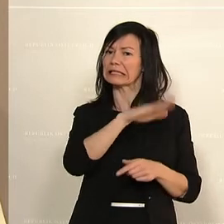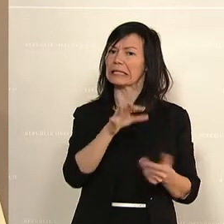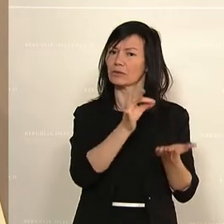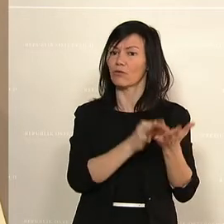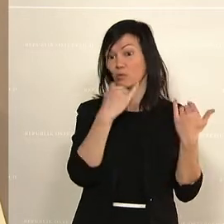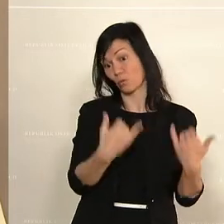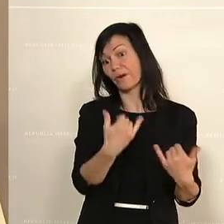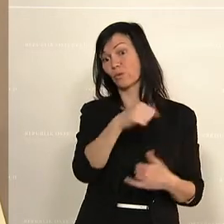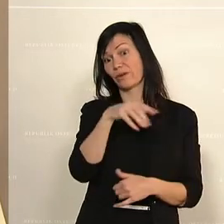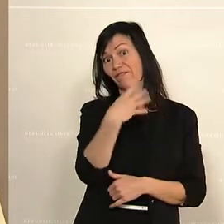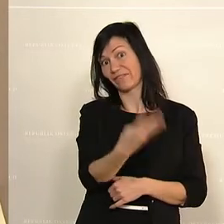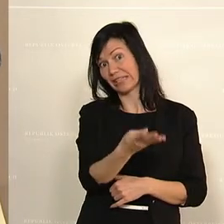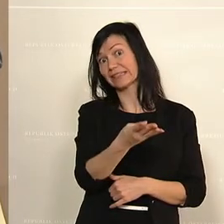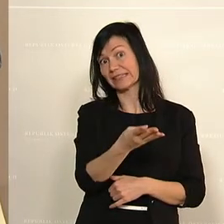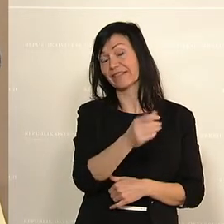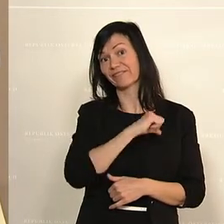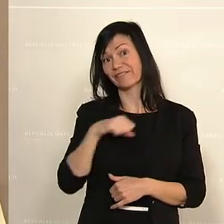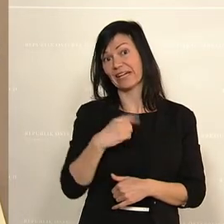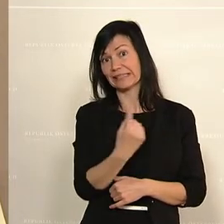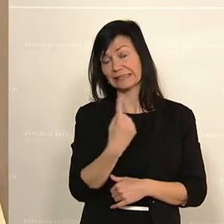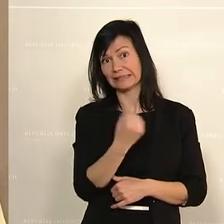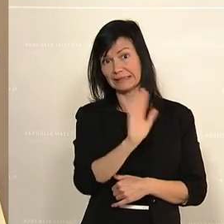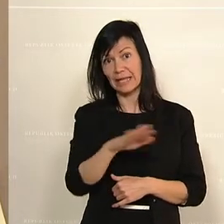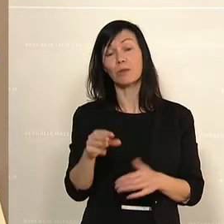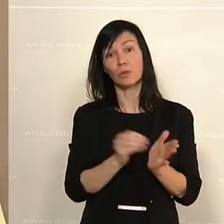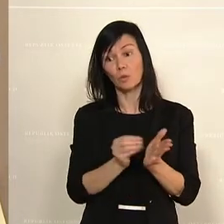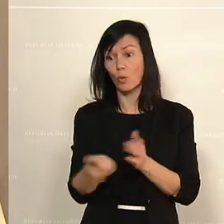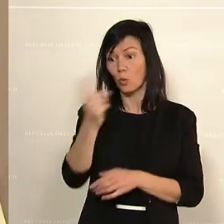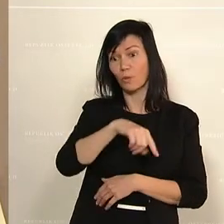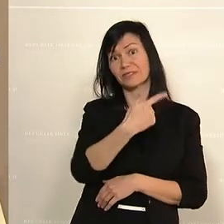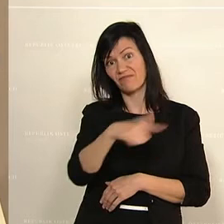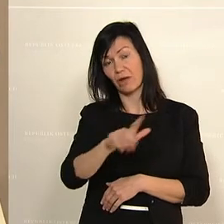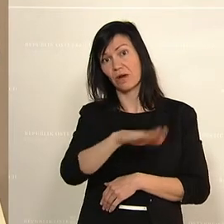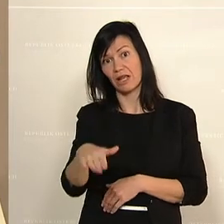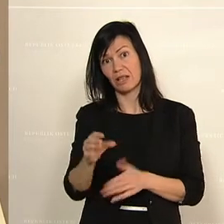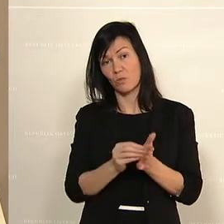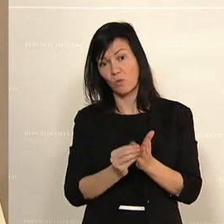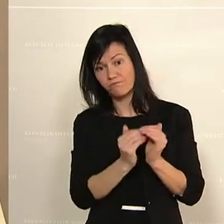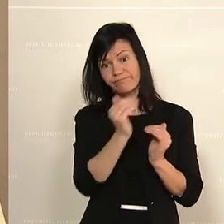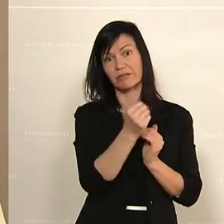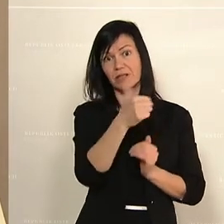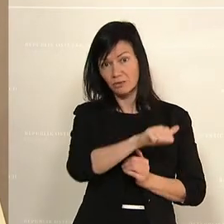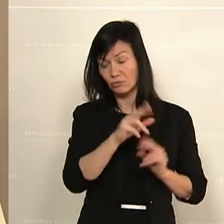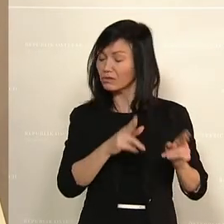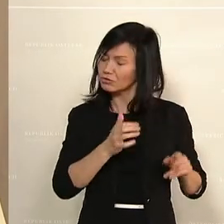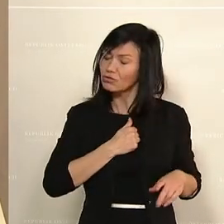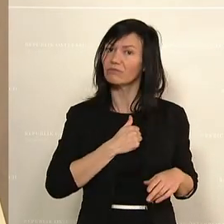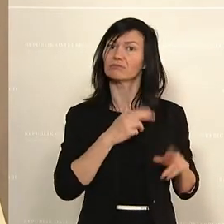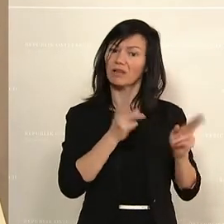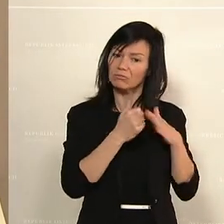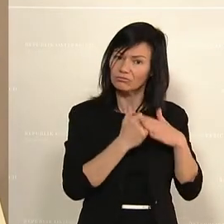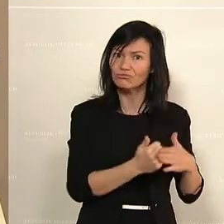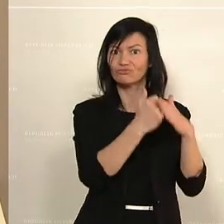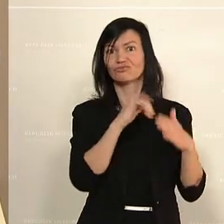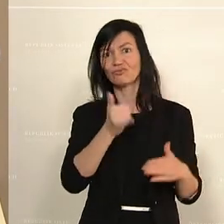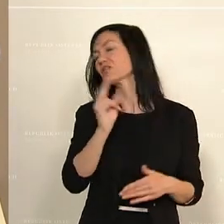und weitere 200 Kinder mit Einschränkungen erwartet werden. Und wir das alles auch leisten können. Und wir können stolz darauf sein, was die NGOs,